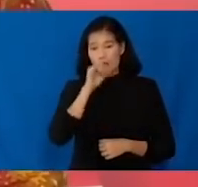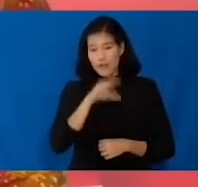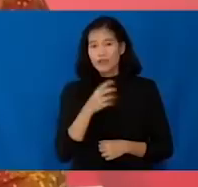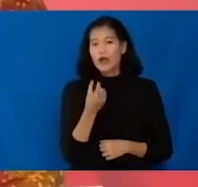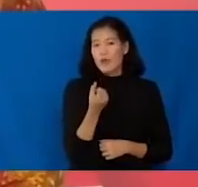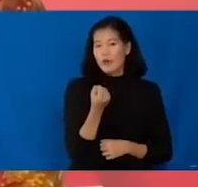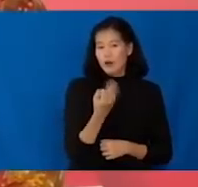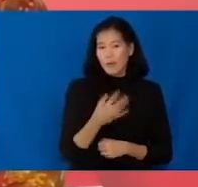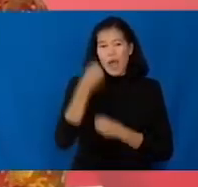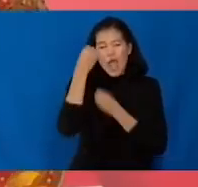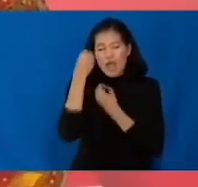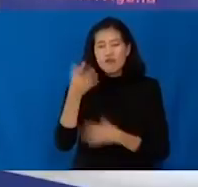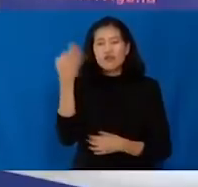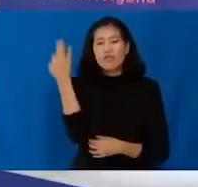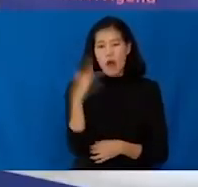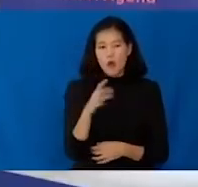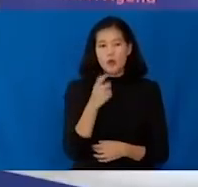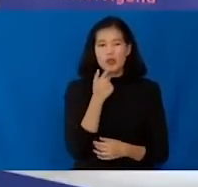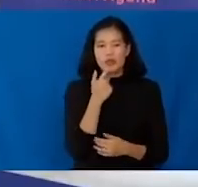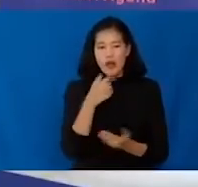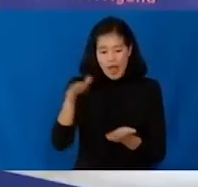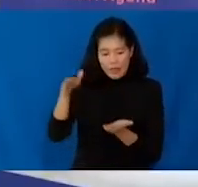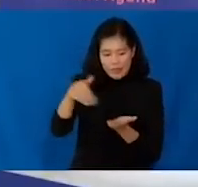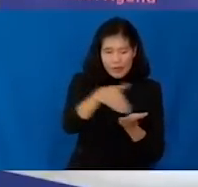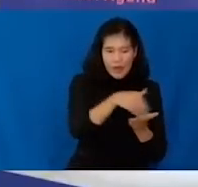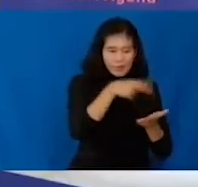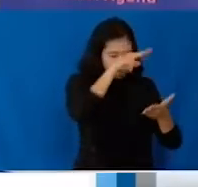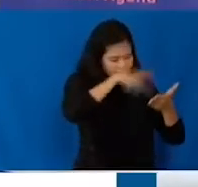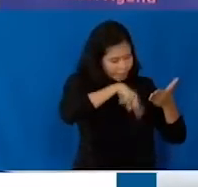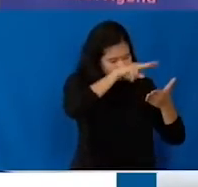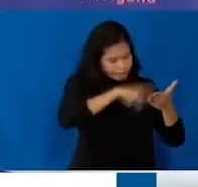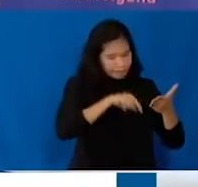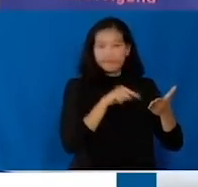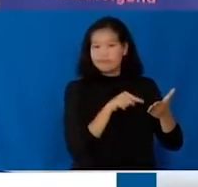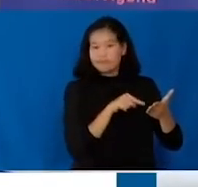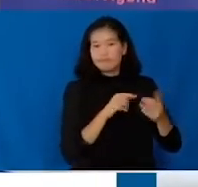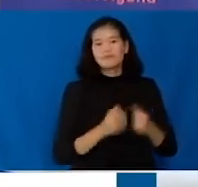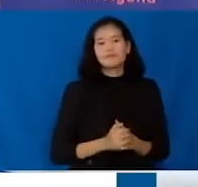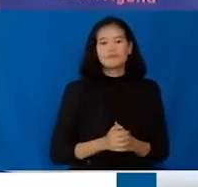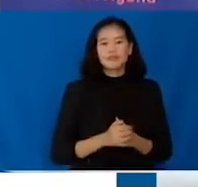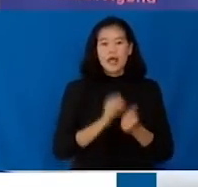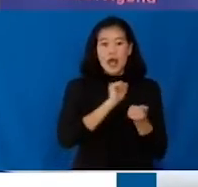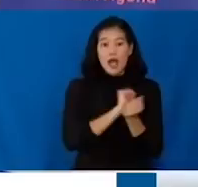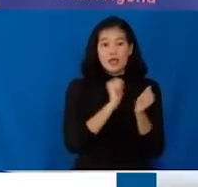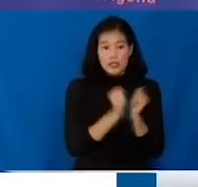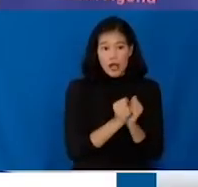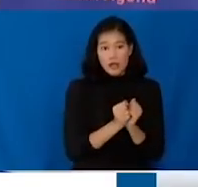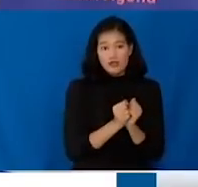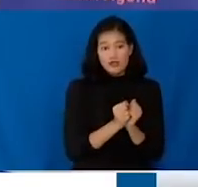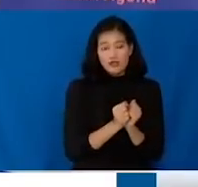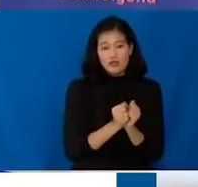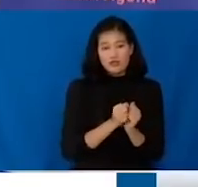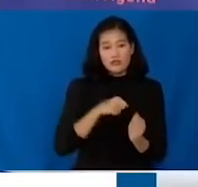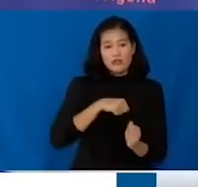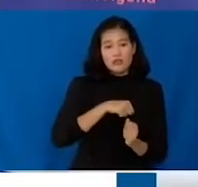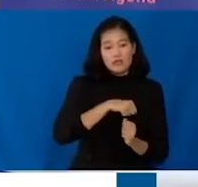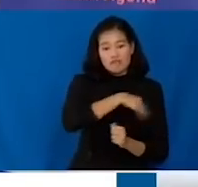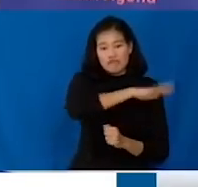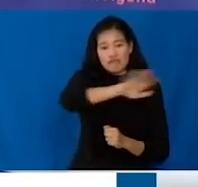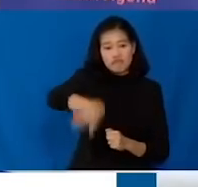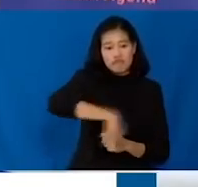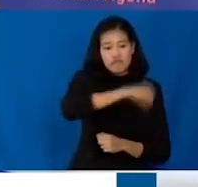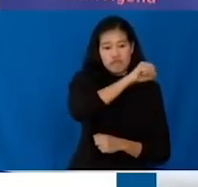perkembangan dari pencatatan kami Hai pada kasus-kasus yang kita rawat di seluruh tanah